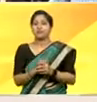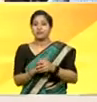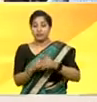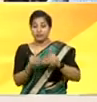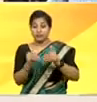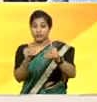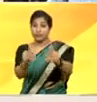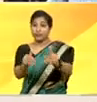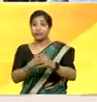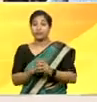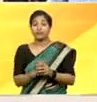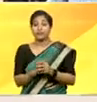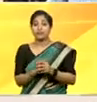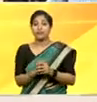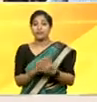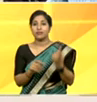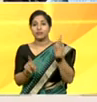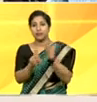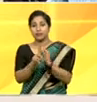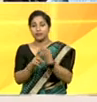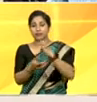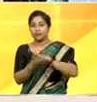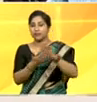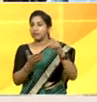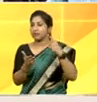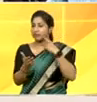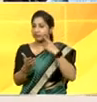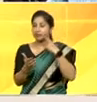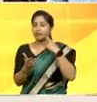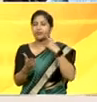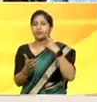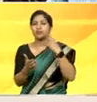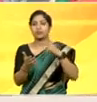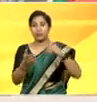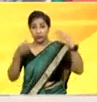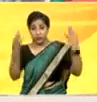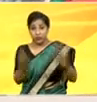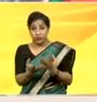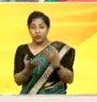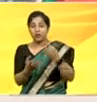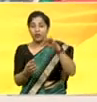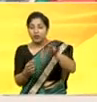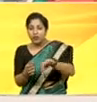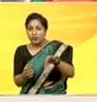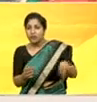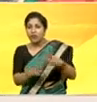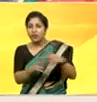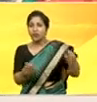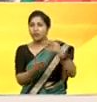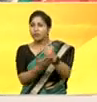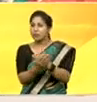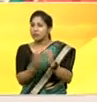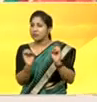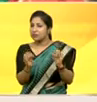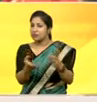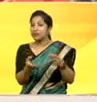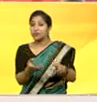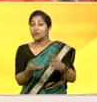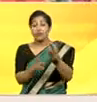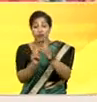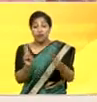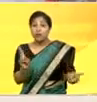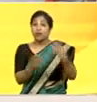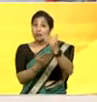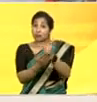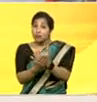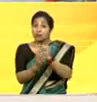आगे कच्छी नववर्ष, आषाढ़ी बीज का त्योहार भी है। इन सभी पर्व त्योहारों